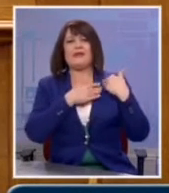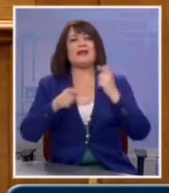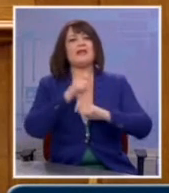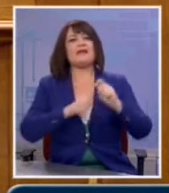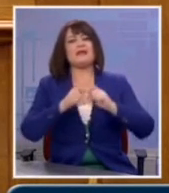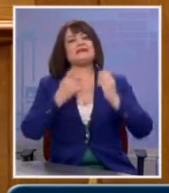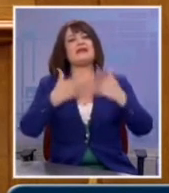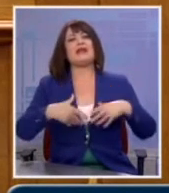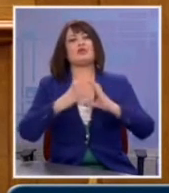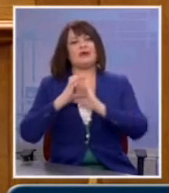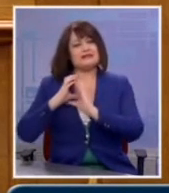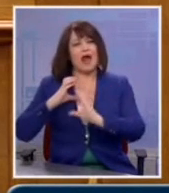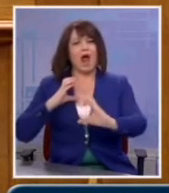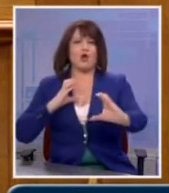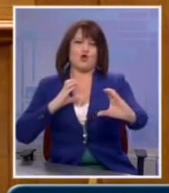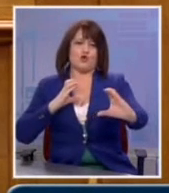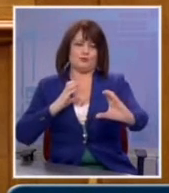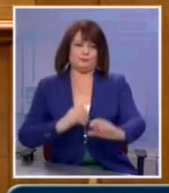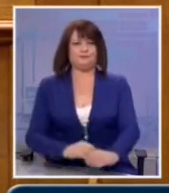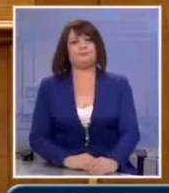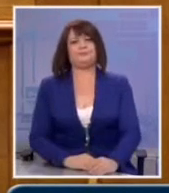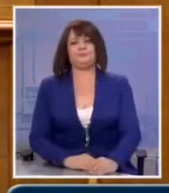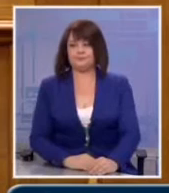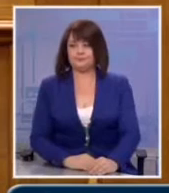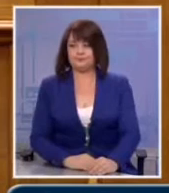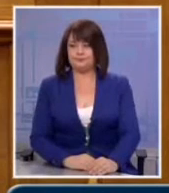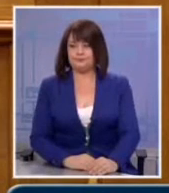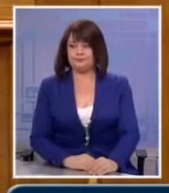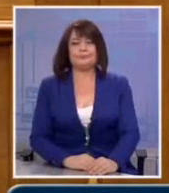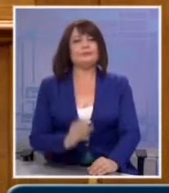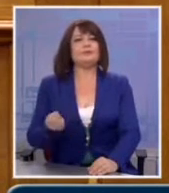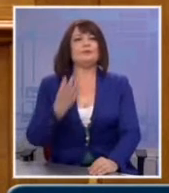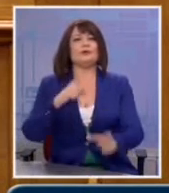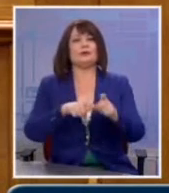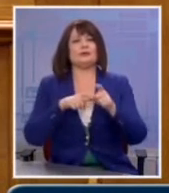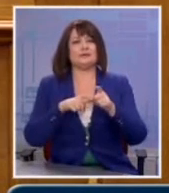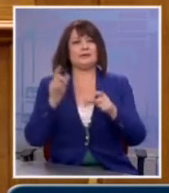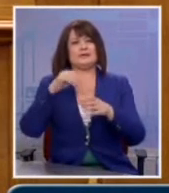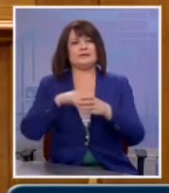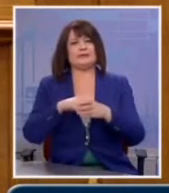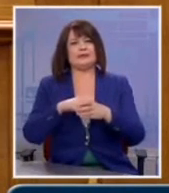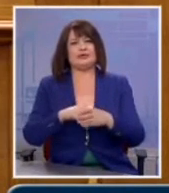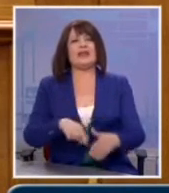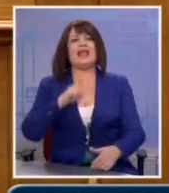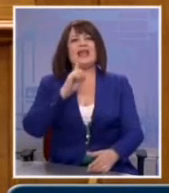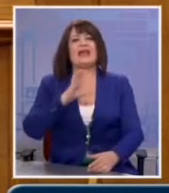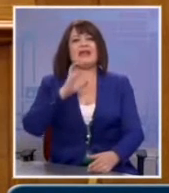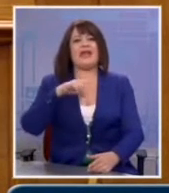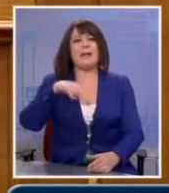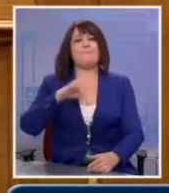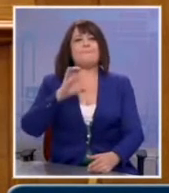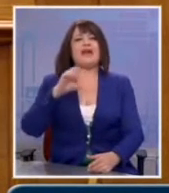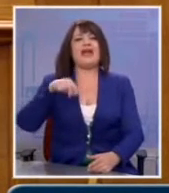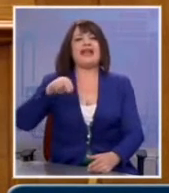θα λειτουργήσει αυτόν τον αγωγό. Η νέα αυτή εταιρεία θα έχει συμμετοχή της ΔΕΠΕΝΕ, αυτής της εταιρείας την